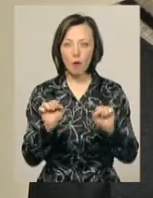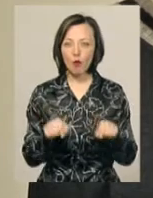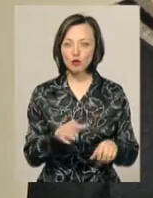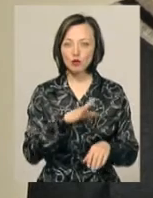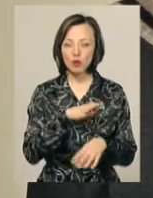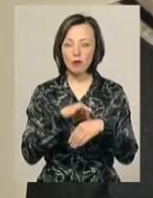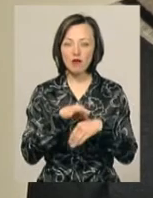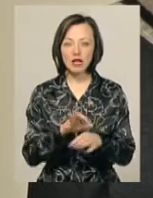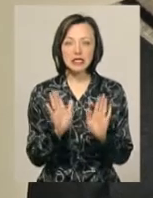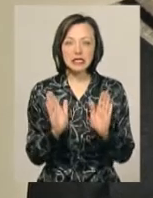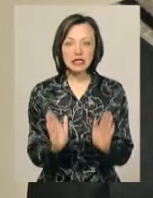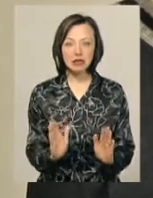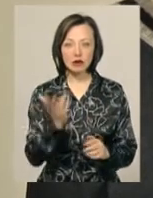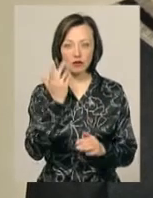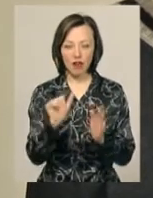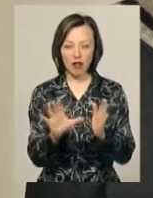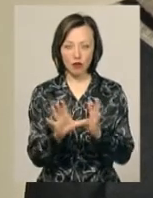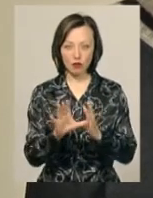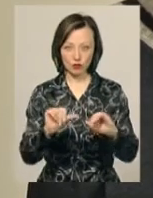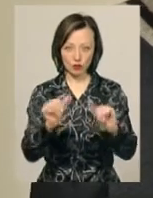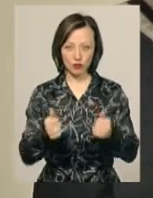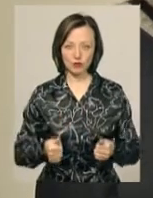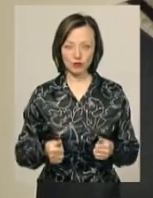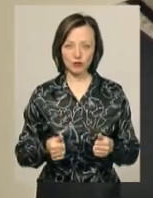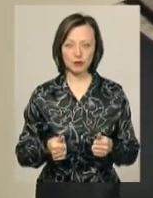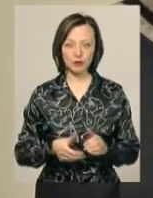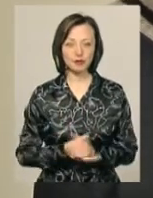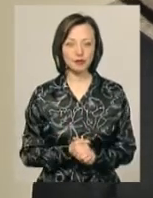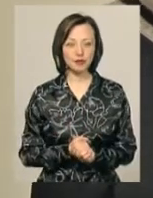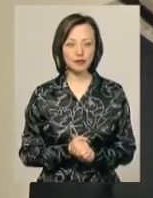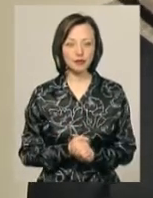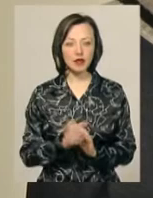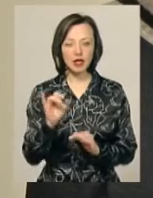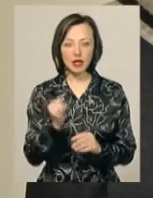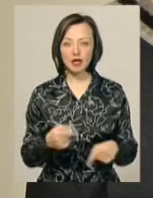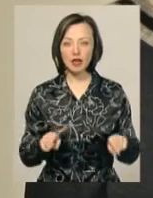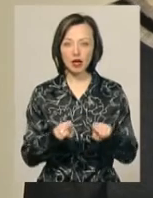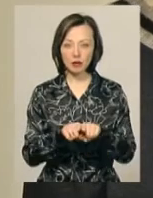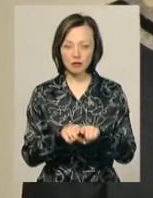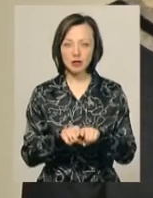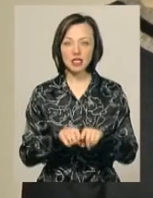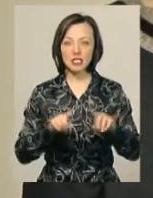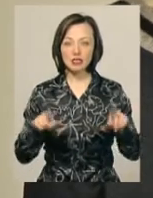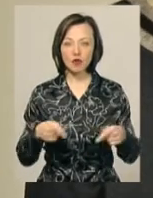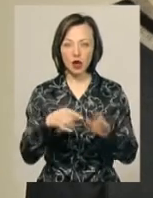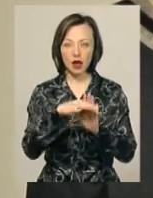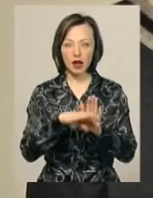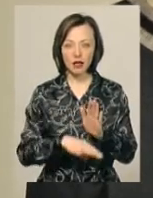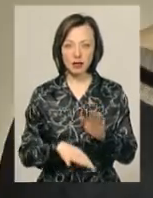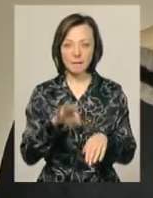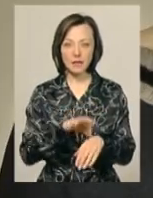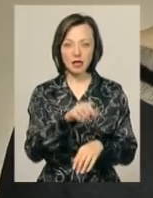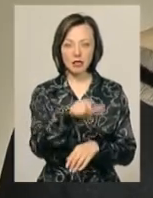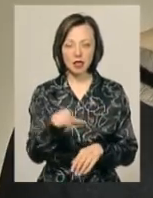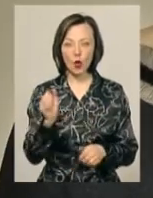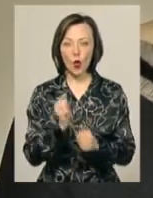бути проведено виключно в електронному вигляді. І таким чином створюється реєстр пацієнтів.